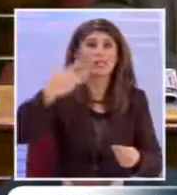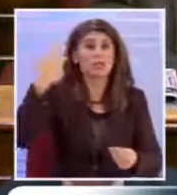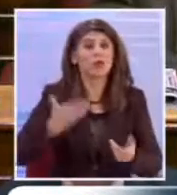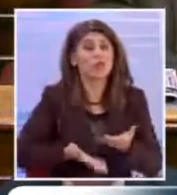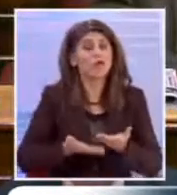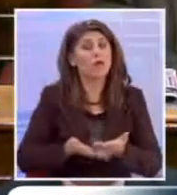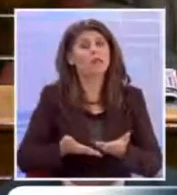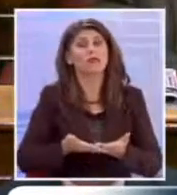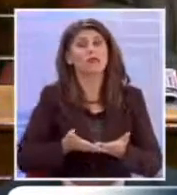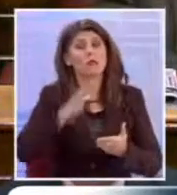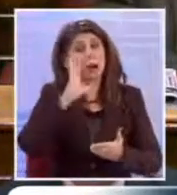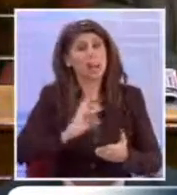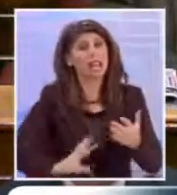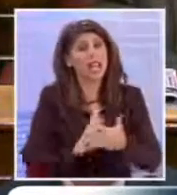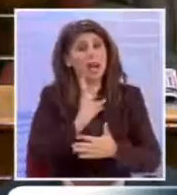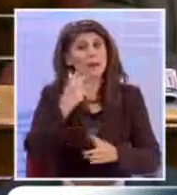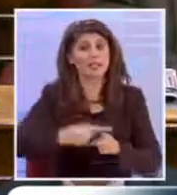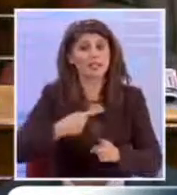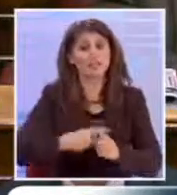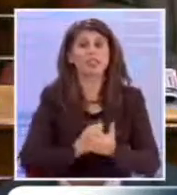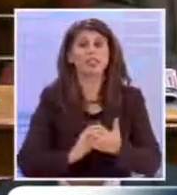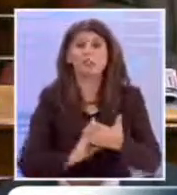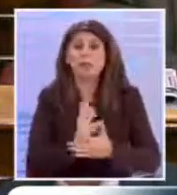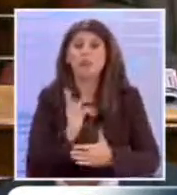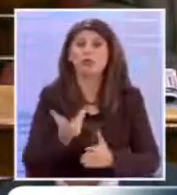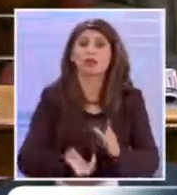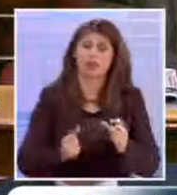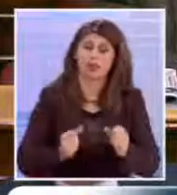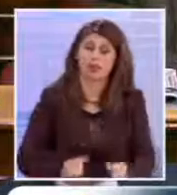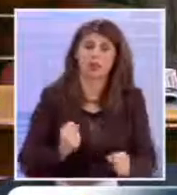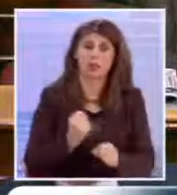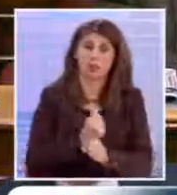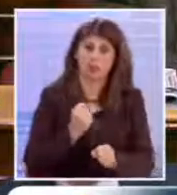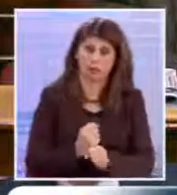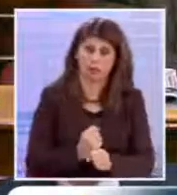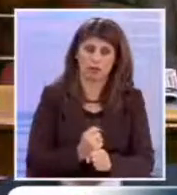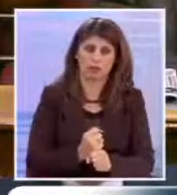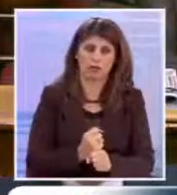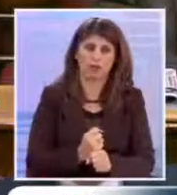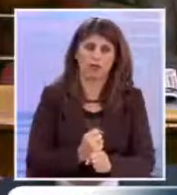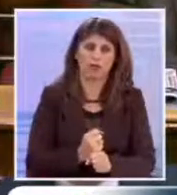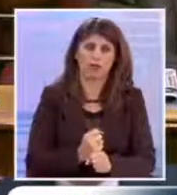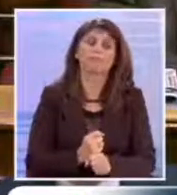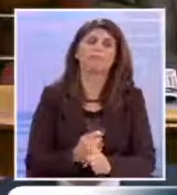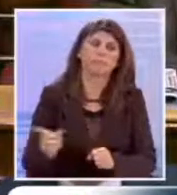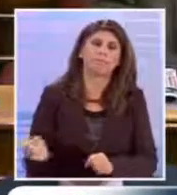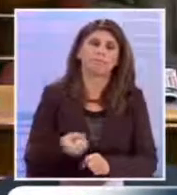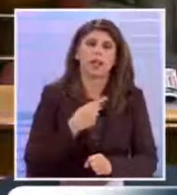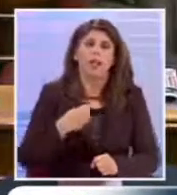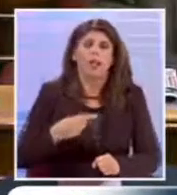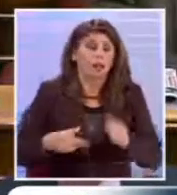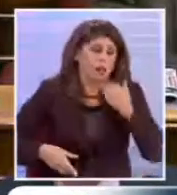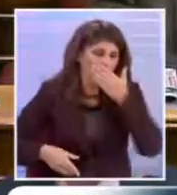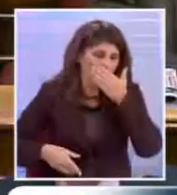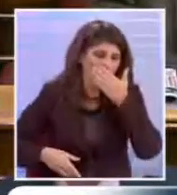στην πραγματική ανάπτυξη της χώρας και στη δημιουργία θέσεων εργασίας, τους πρόχνουμε να παίρνουν το ονοματιό